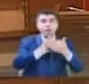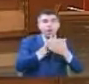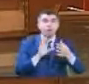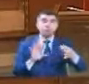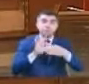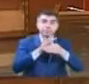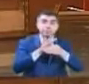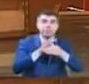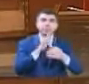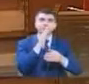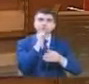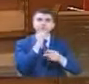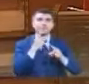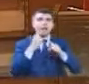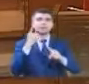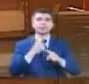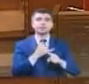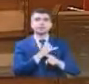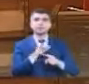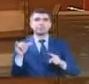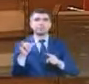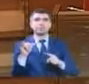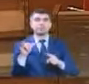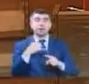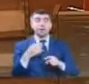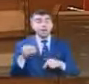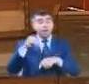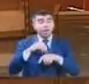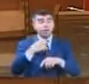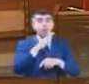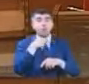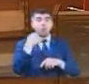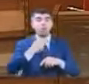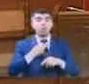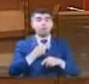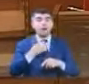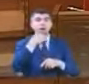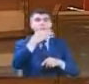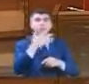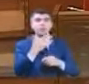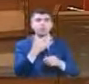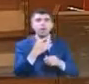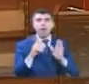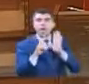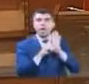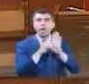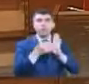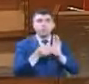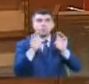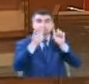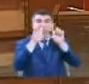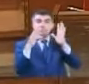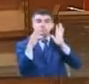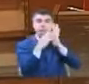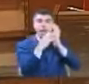وان يتم تطبيق المقتضيات ديال العداد المشترك اللي هذه الحكومه هي اللي حلاته. سابقا كان حتى اللي ما